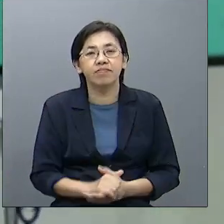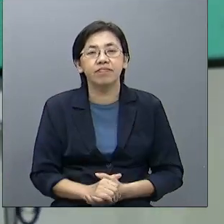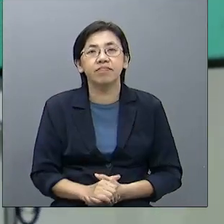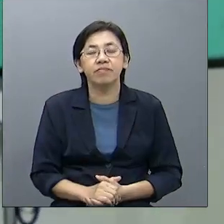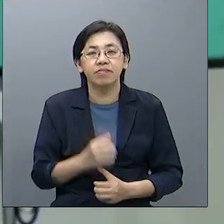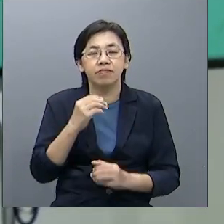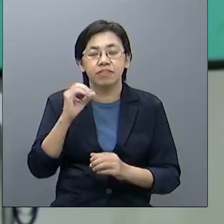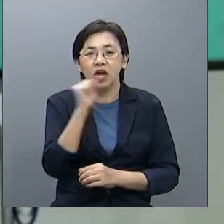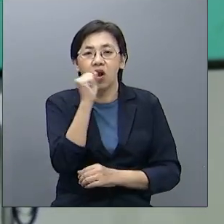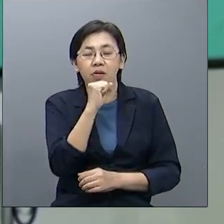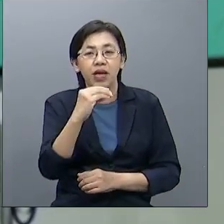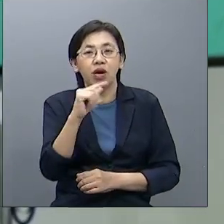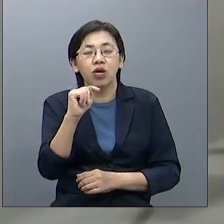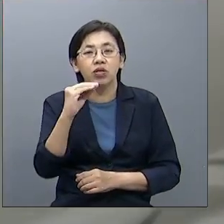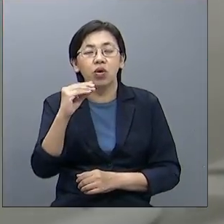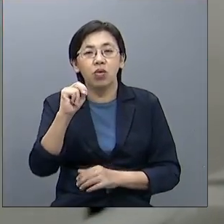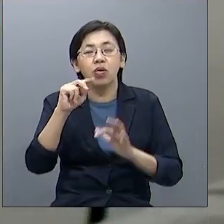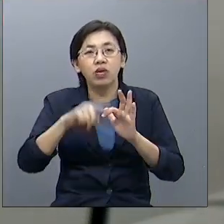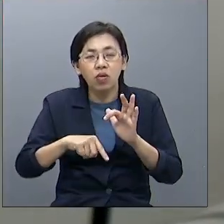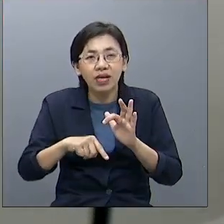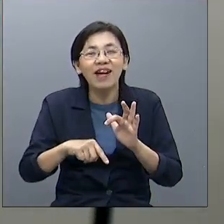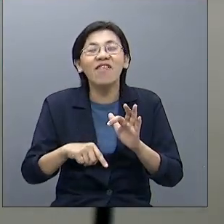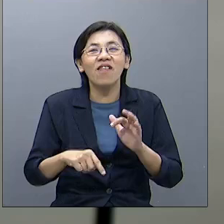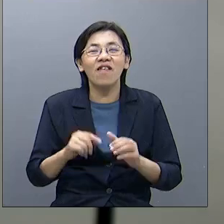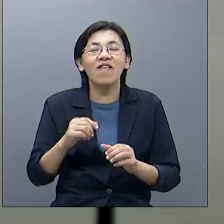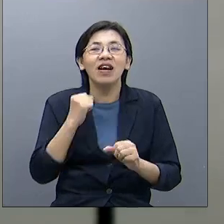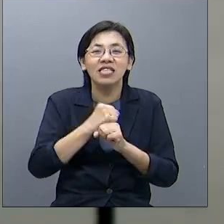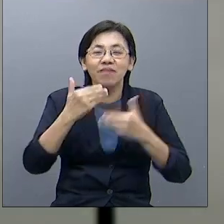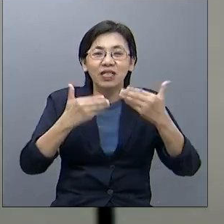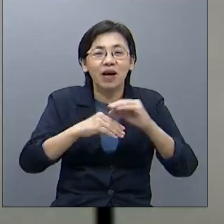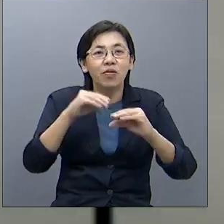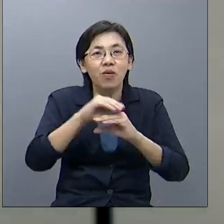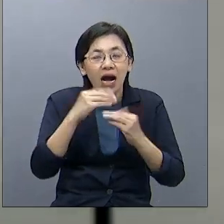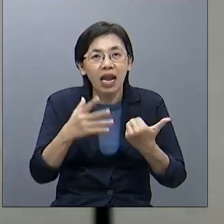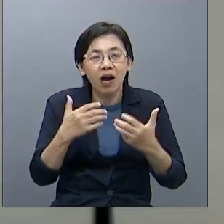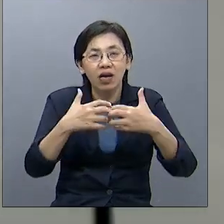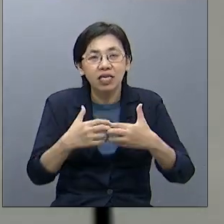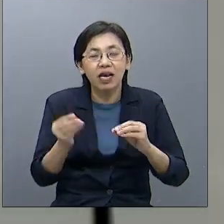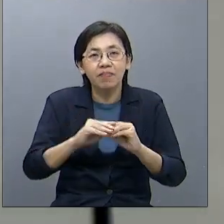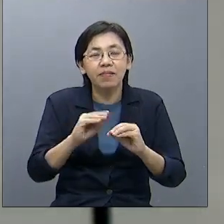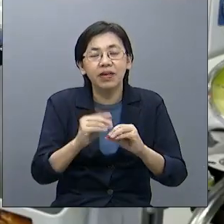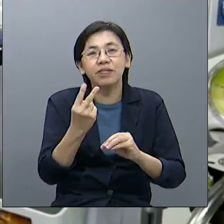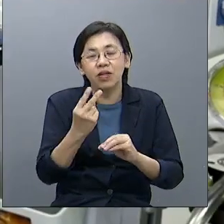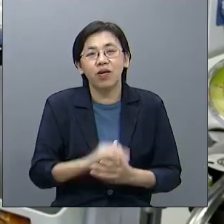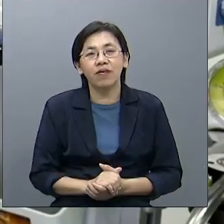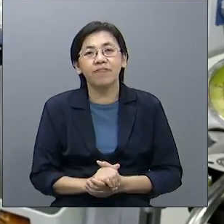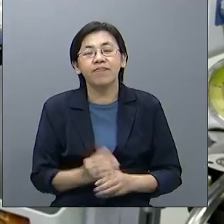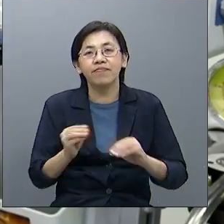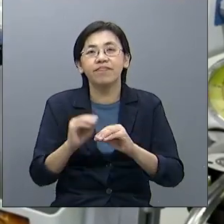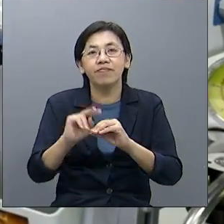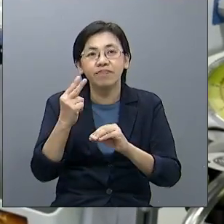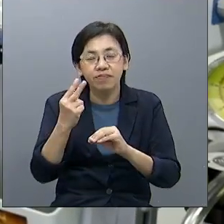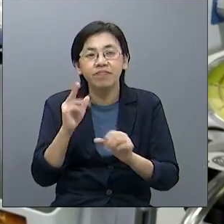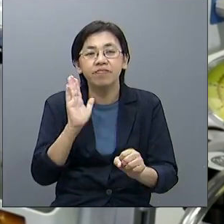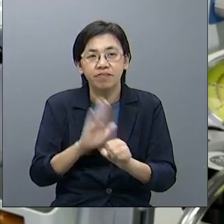การมาช่วยเนาะเฮาก็ได้ตู้อบเพิ่มขึ้นก็คือเป็น2เครื่องเนาะ2เครื่องแล้วบัดนี้ กับตู้อบกาวเขาอีก2เครื่องกับมันกับเพียงพอสำห